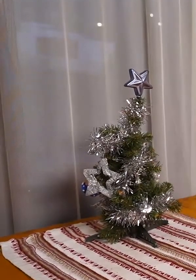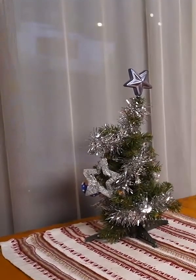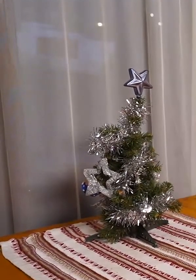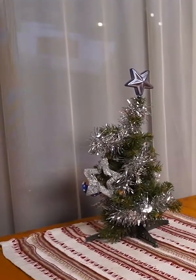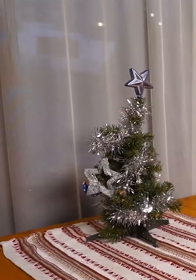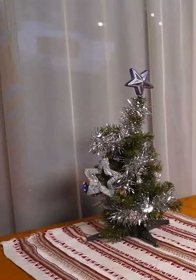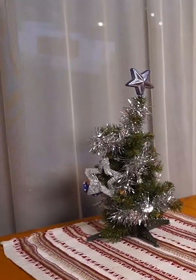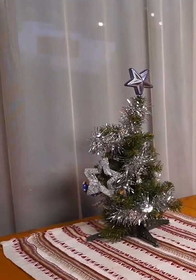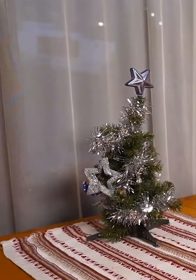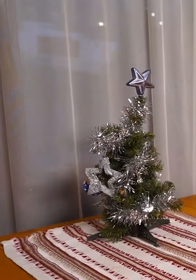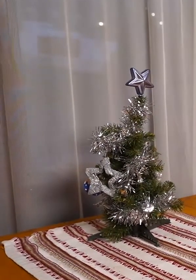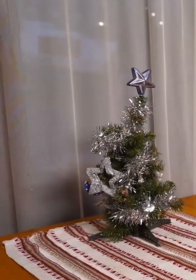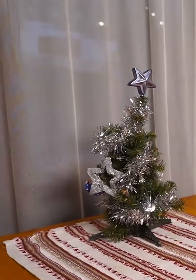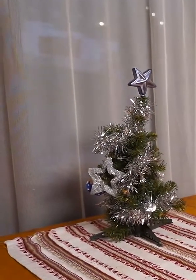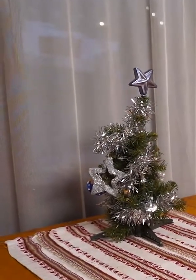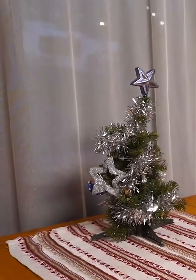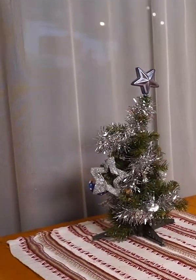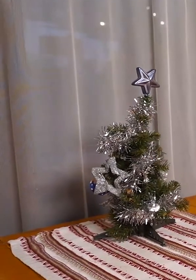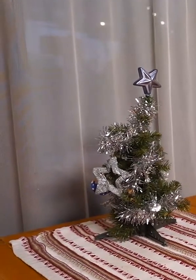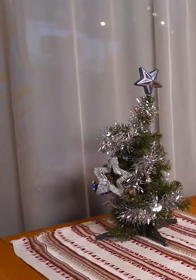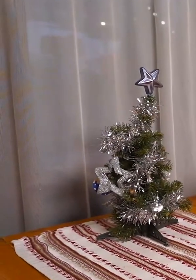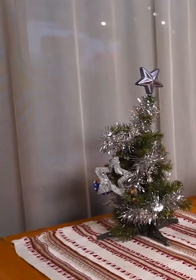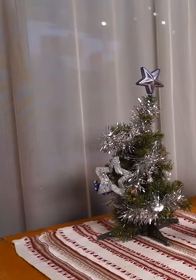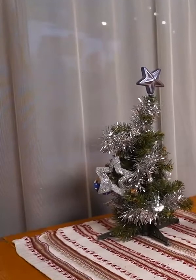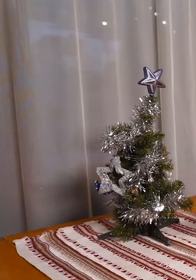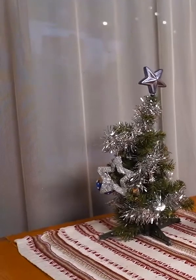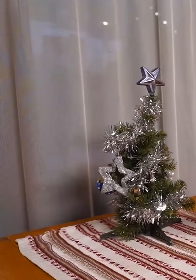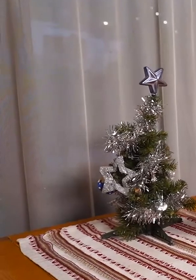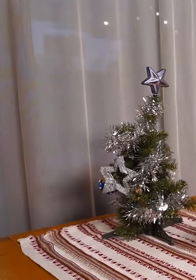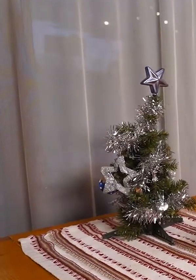поруч. Думаю, мені треба час, аби зрозуміти,